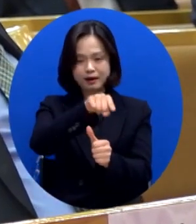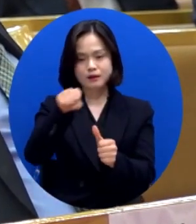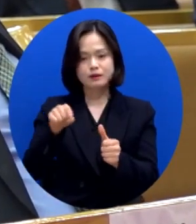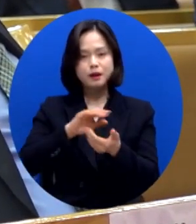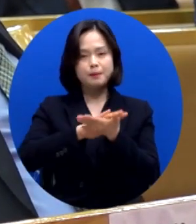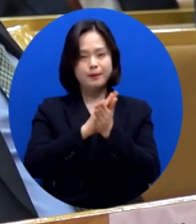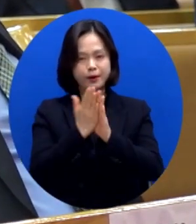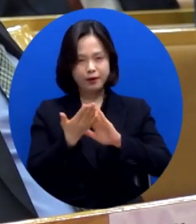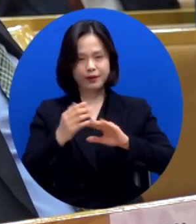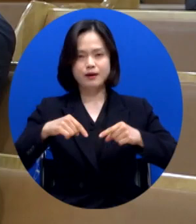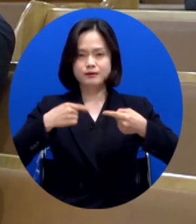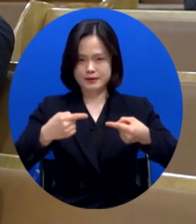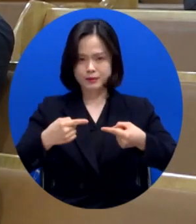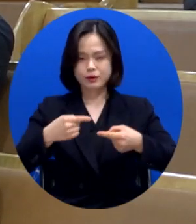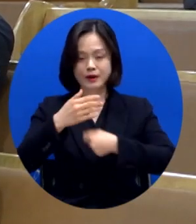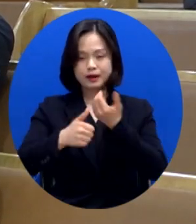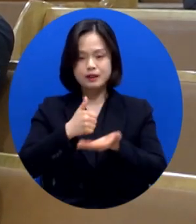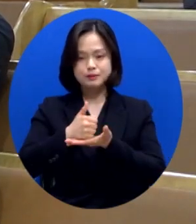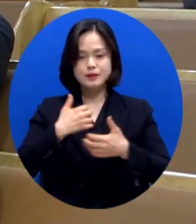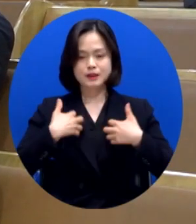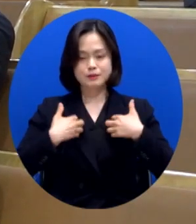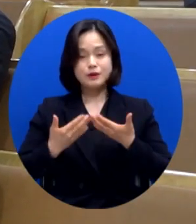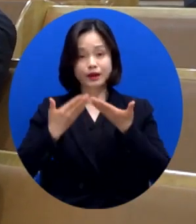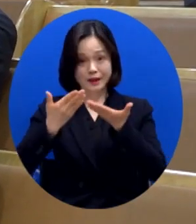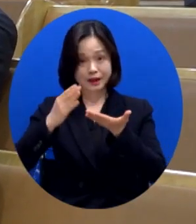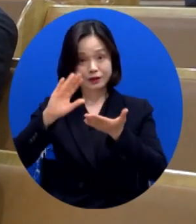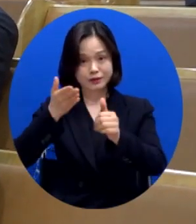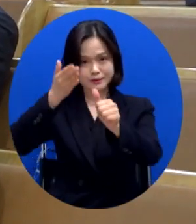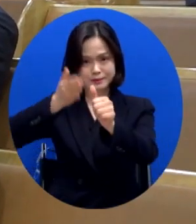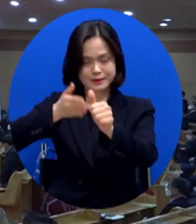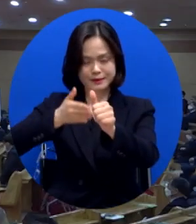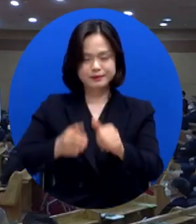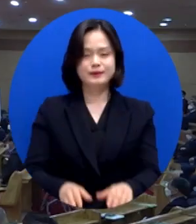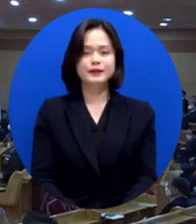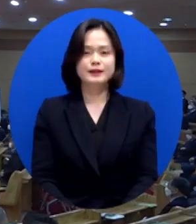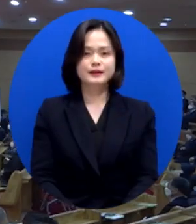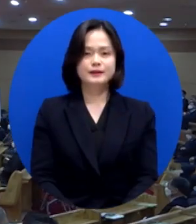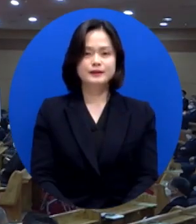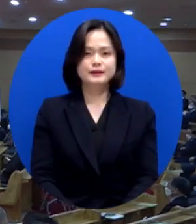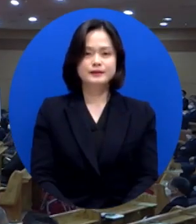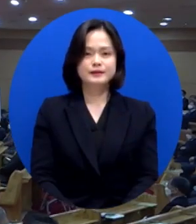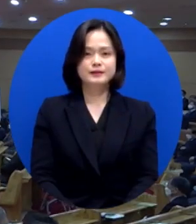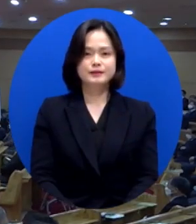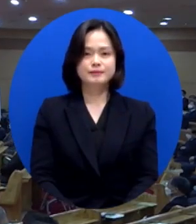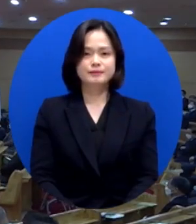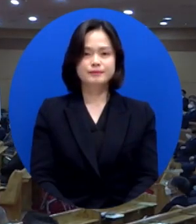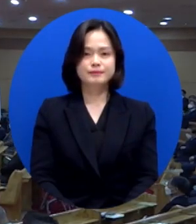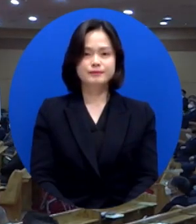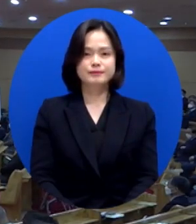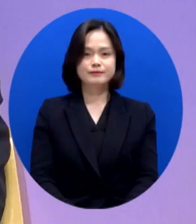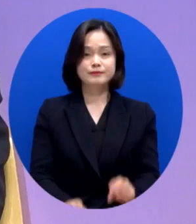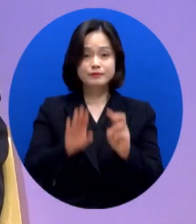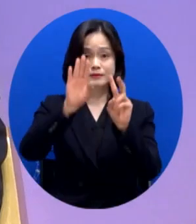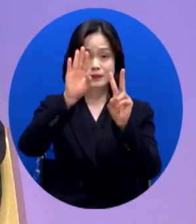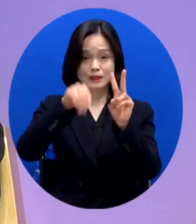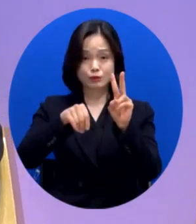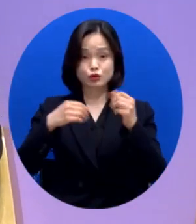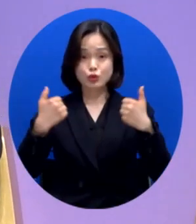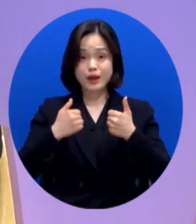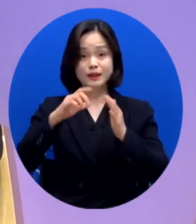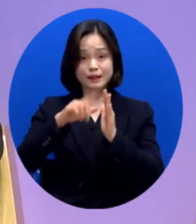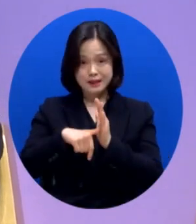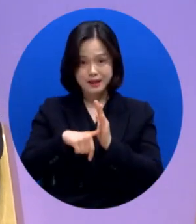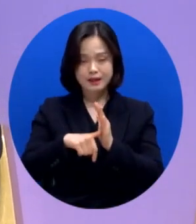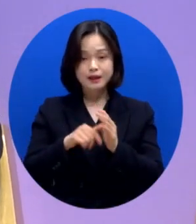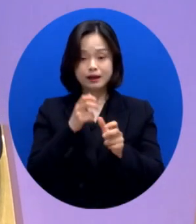하나님을 기쁘게 하고 한국 감리교회를 살리는 남선교회가 되길 바란다고 전했습니다. 이어진 2부 정기총회에서 사업